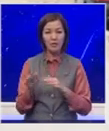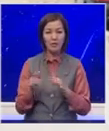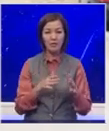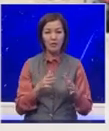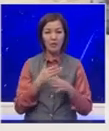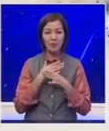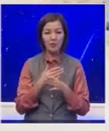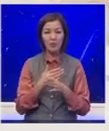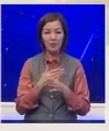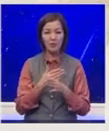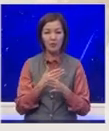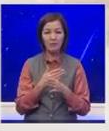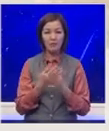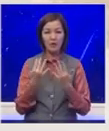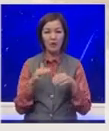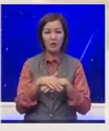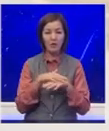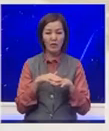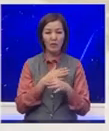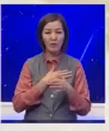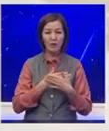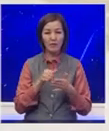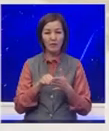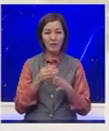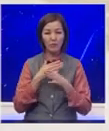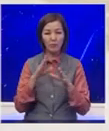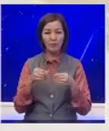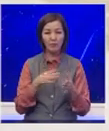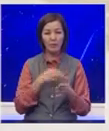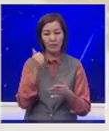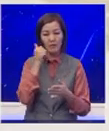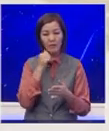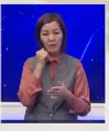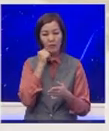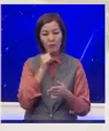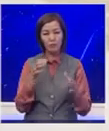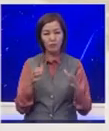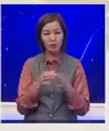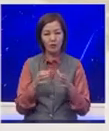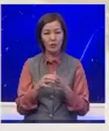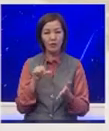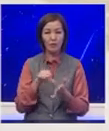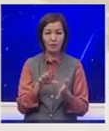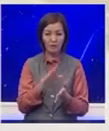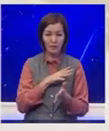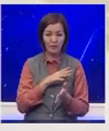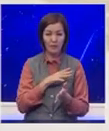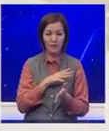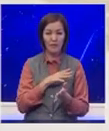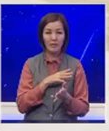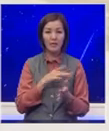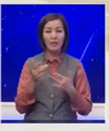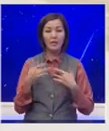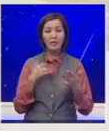көп ауылдастарымыз атсалысып көмектесті. Ақсақалдар алқасының мүшелері көмектесті.